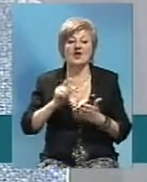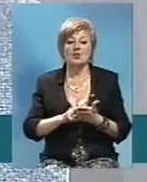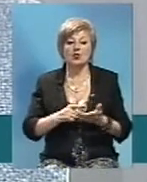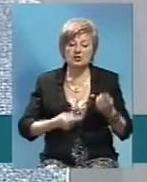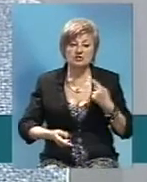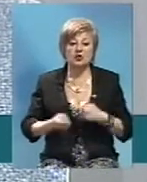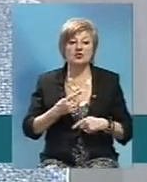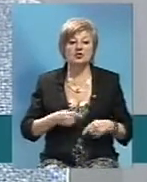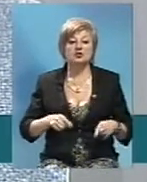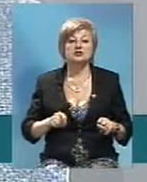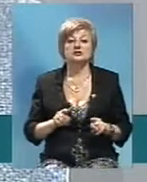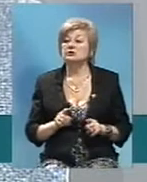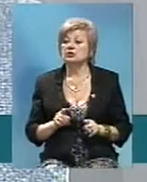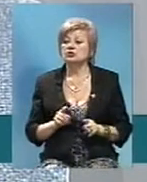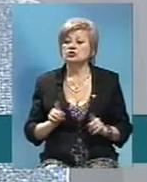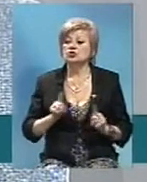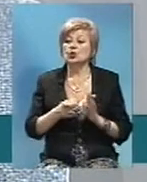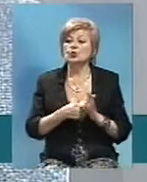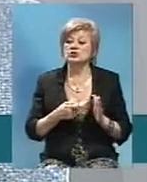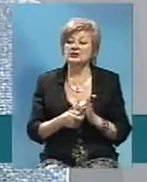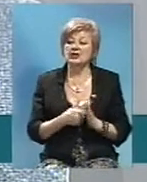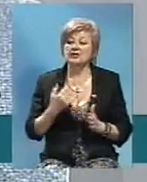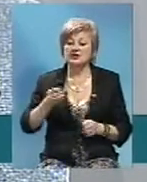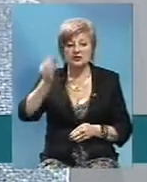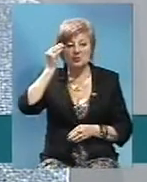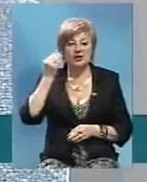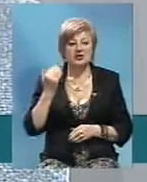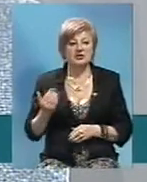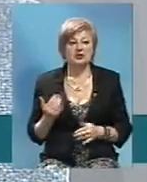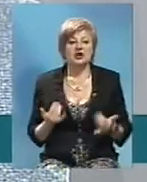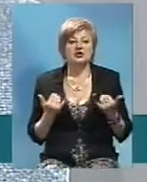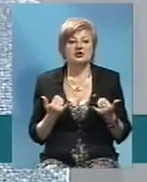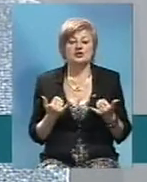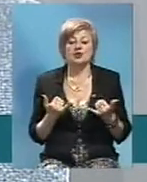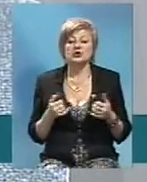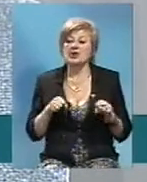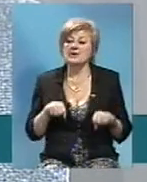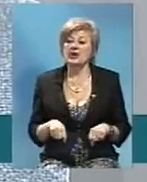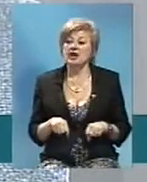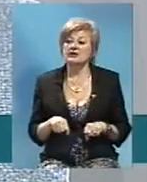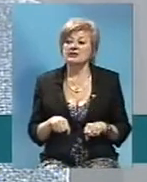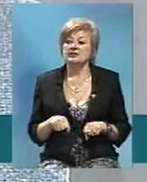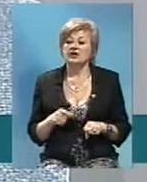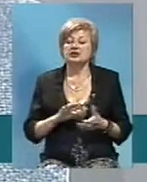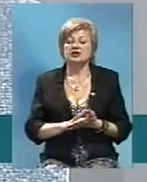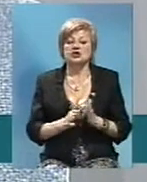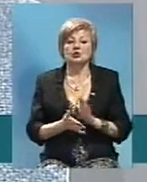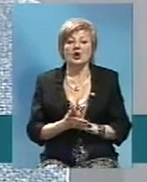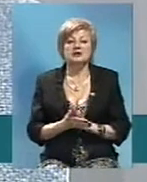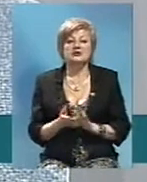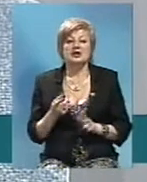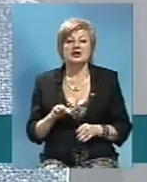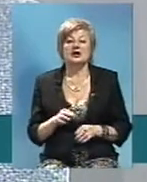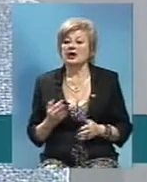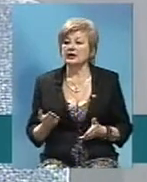суди вигравалися. От саме з точки зору сьогоднішнього права, наскільки ця ситуація, ця заборона до 8